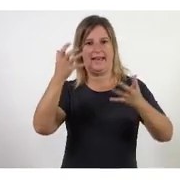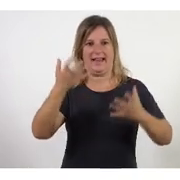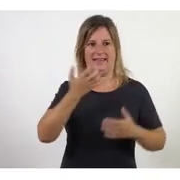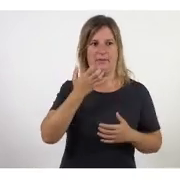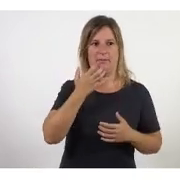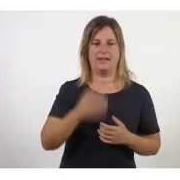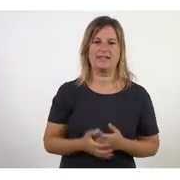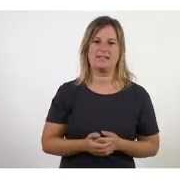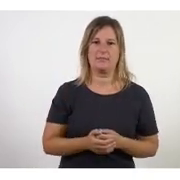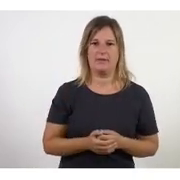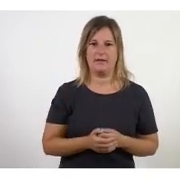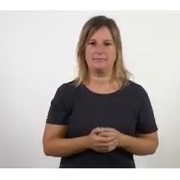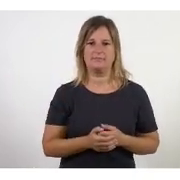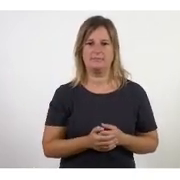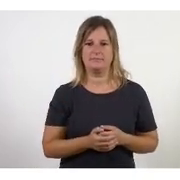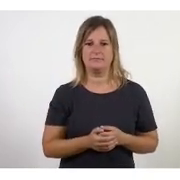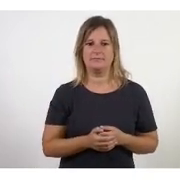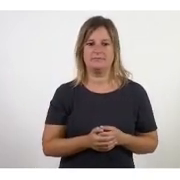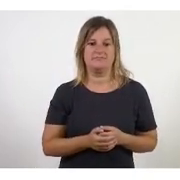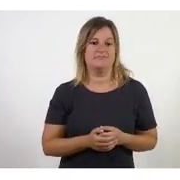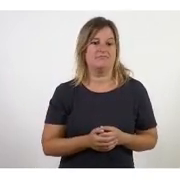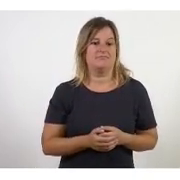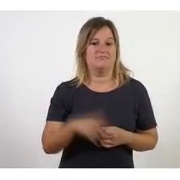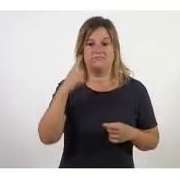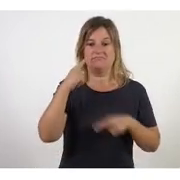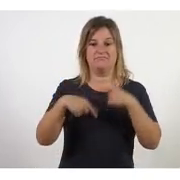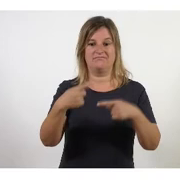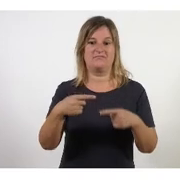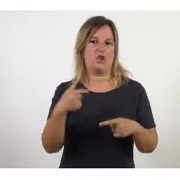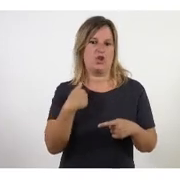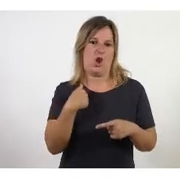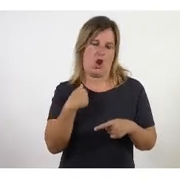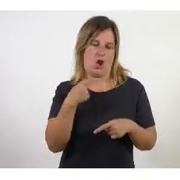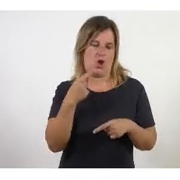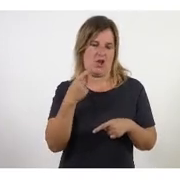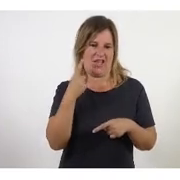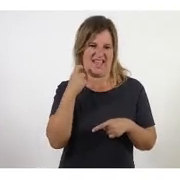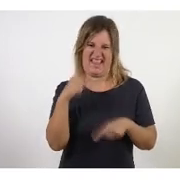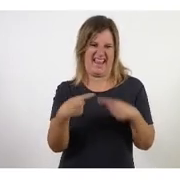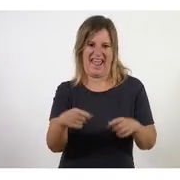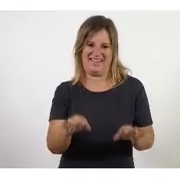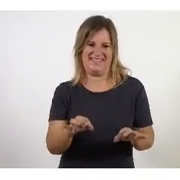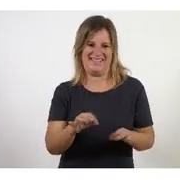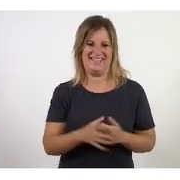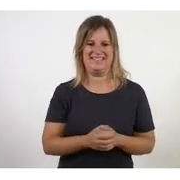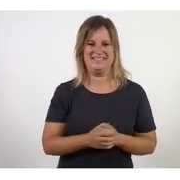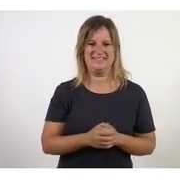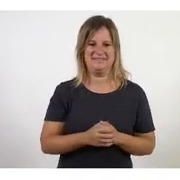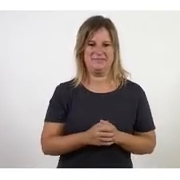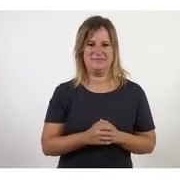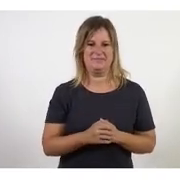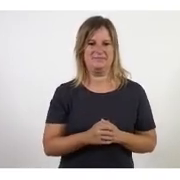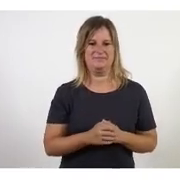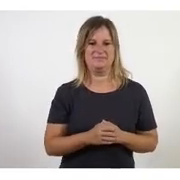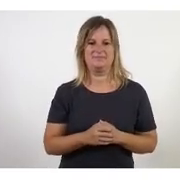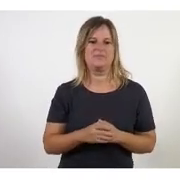Vale? Jo ja em comenceu a conèixer, no? Sóc bastant clàssic. Lletra pel sec, clàssica.